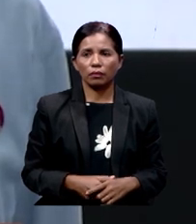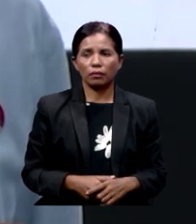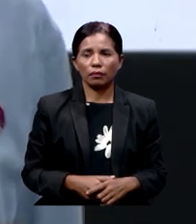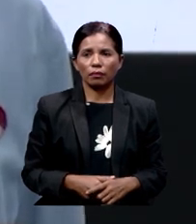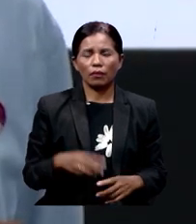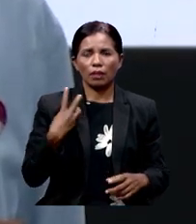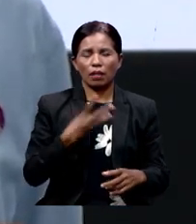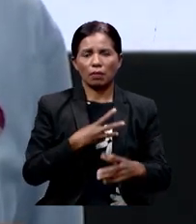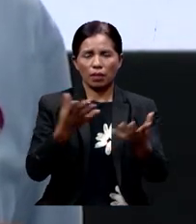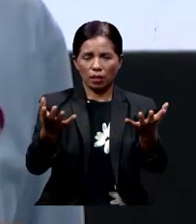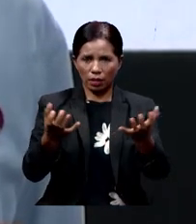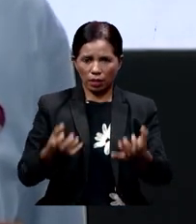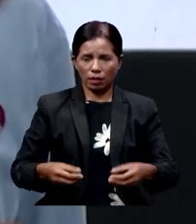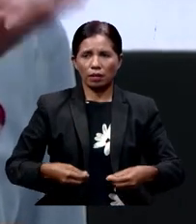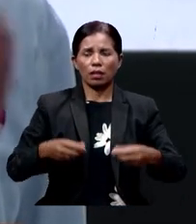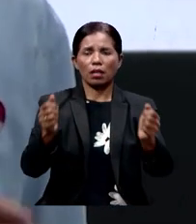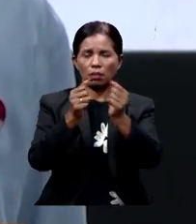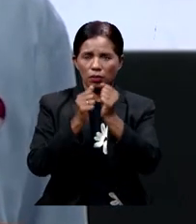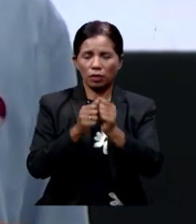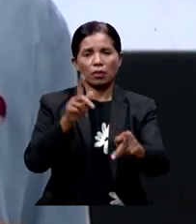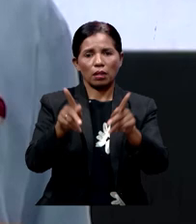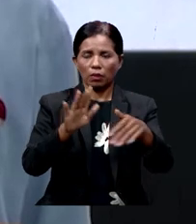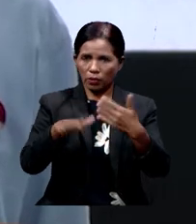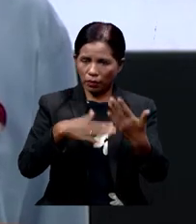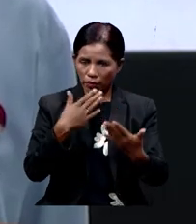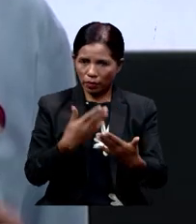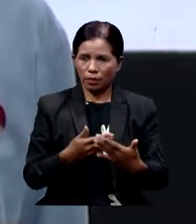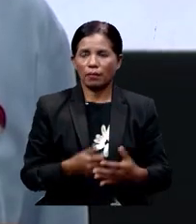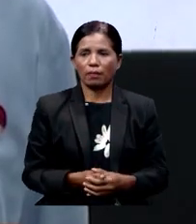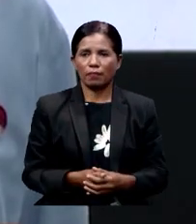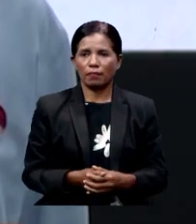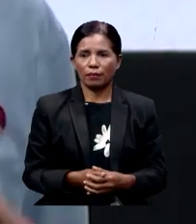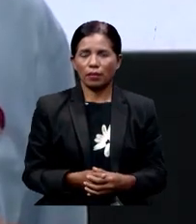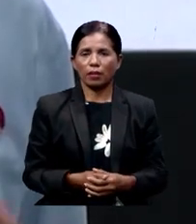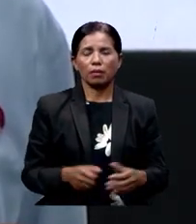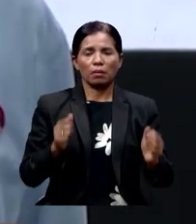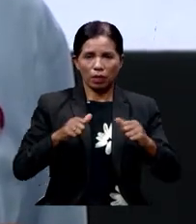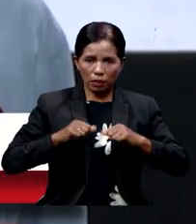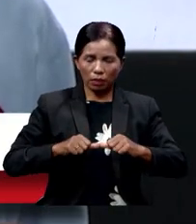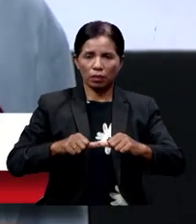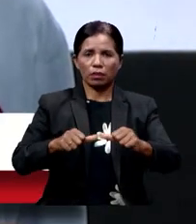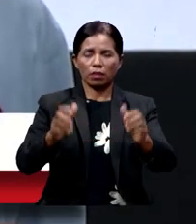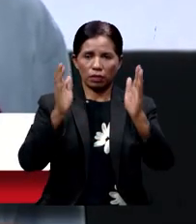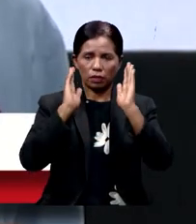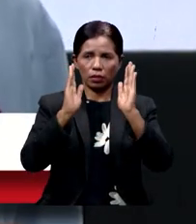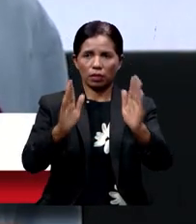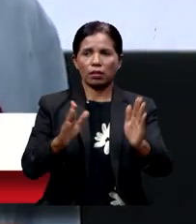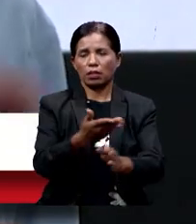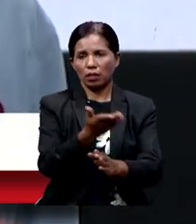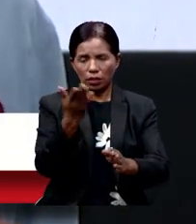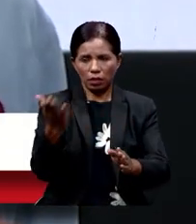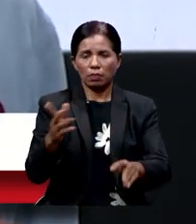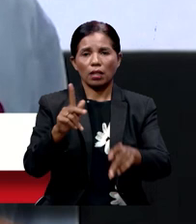kami bersama dengan saudara-saudara untuk maju minta mandat dari